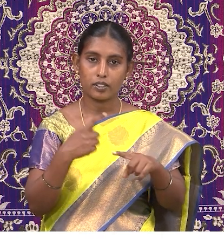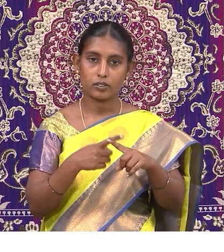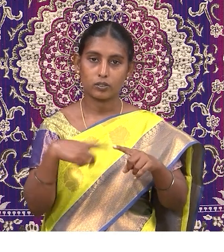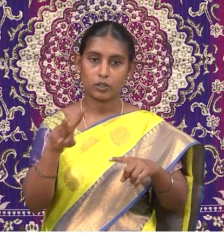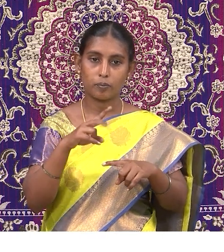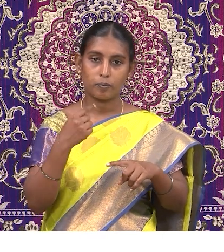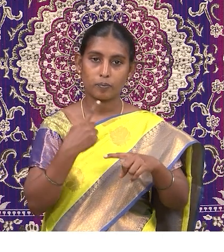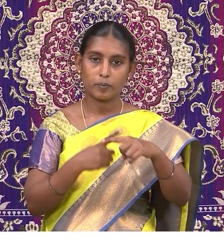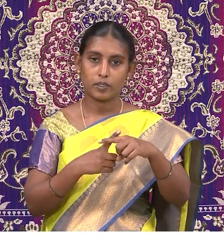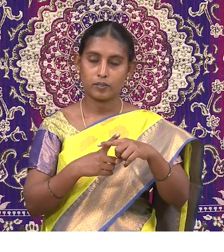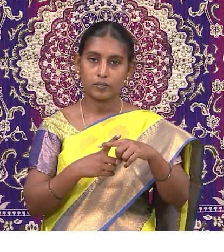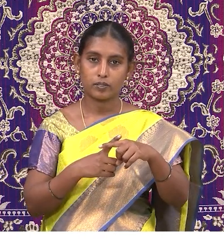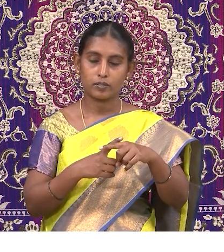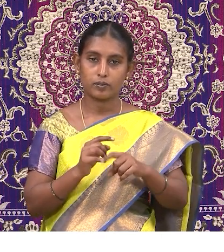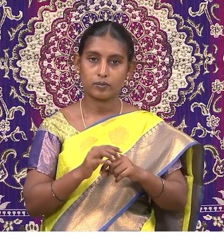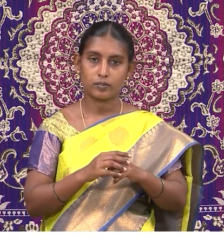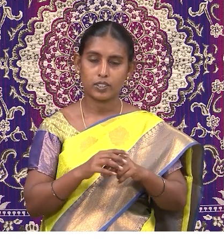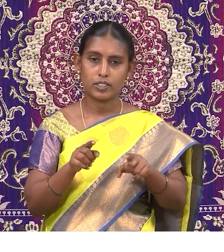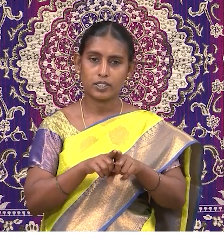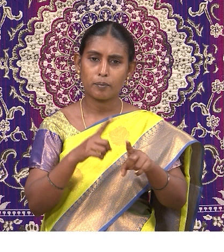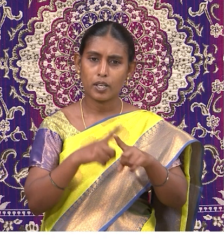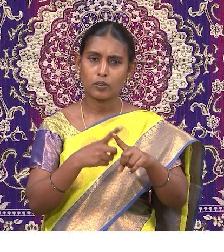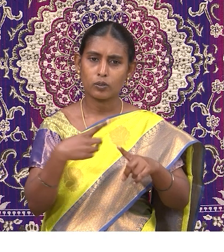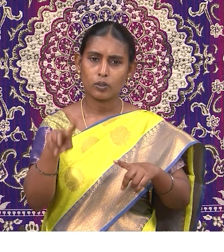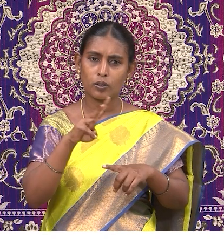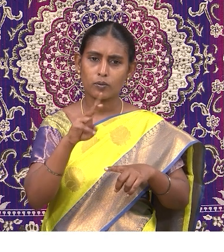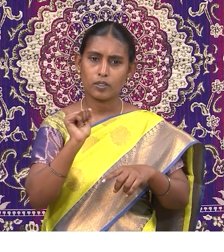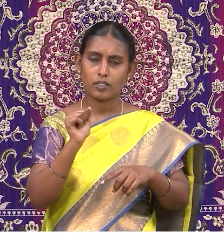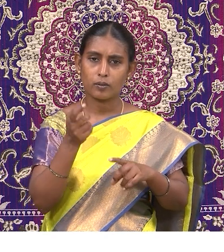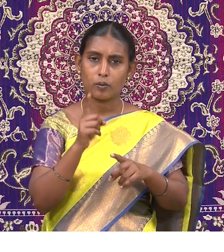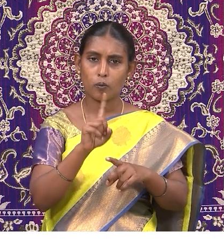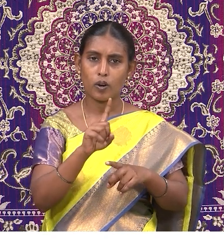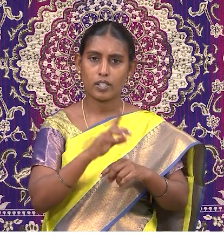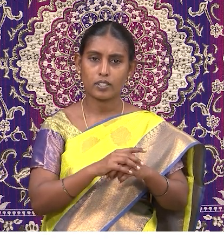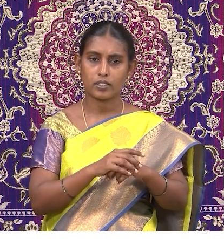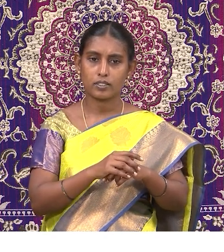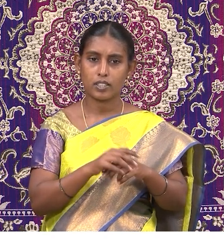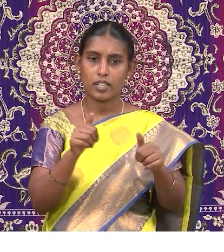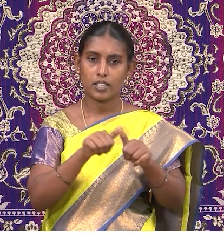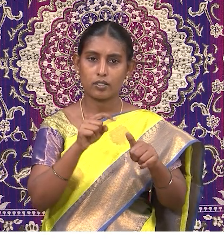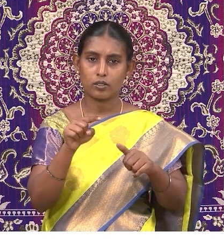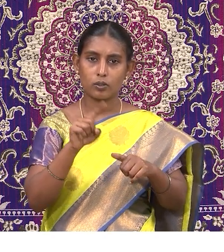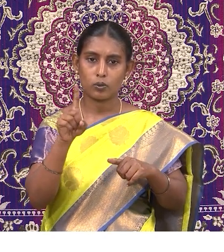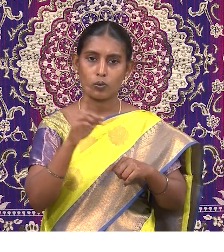சி =0 ஏனோம்னா எக்ஸ் ஸ்கொயர் பக்கத்தில் இருக்கிறது ஏ, இங்கே எக்ஸ் ஸ்கொயர் பக்கத்தில் இருக்கிறது 1, ஆனால் a=1.